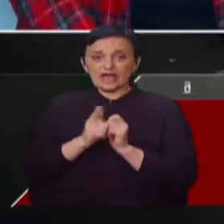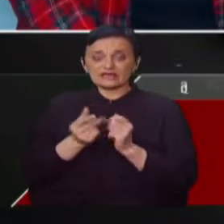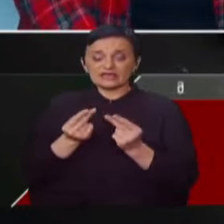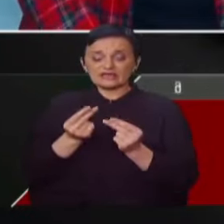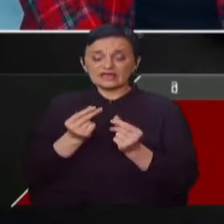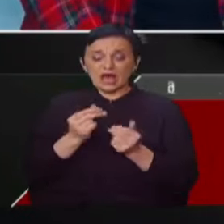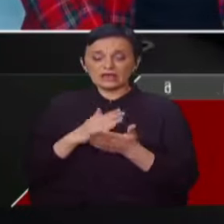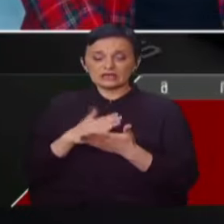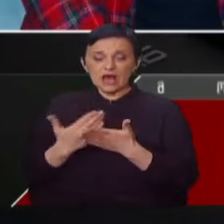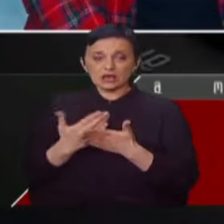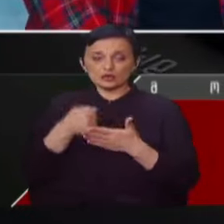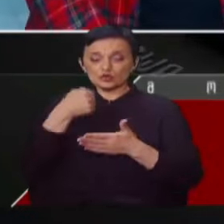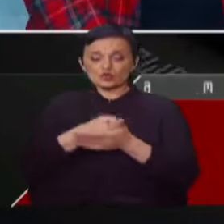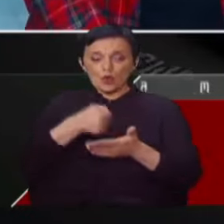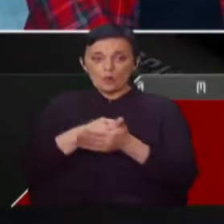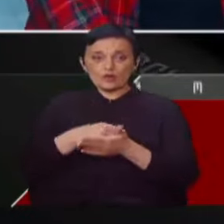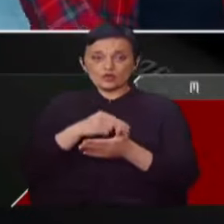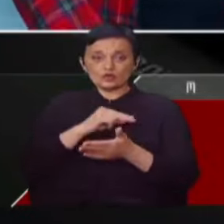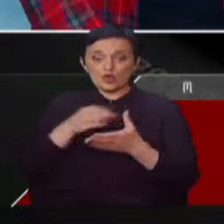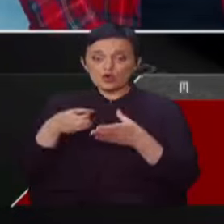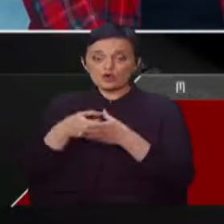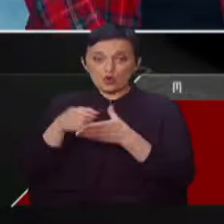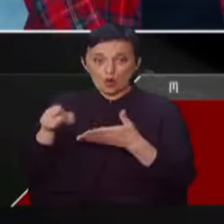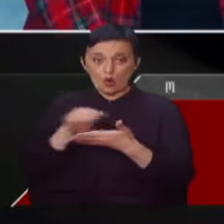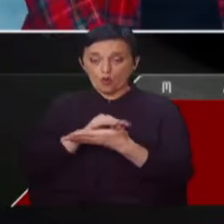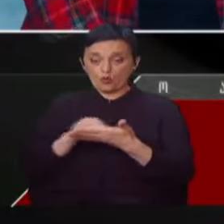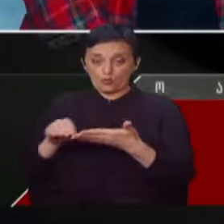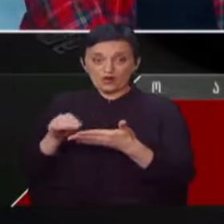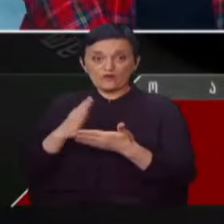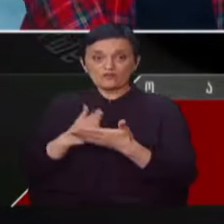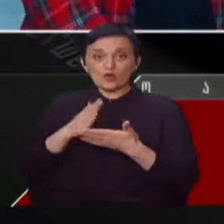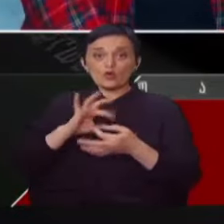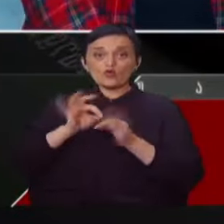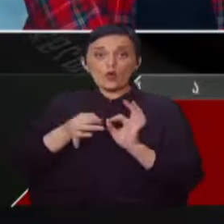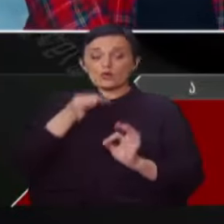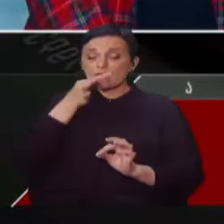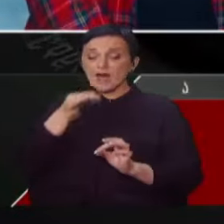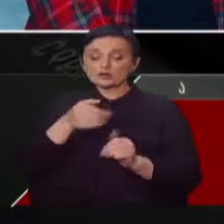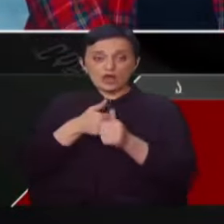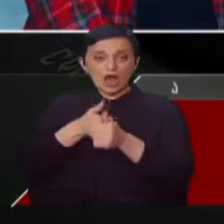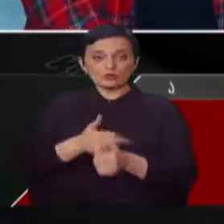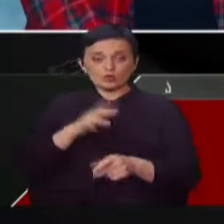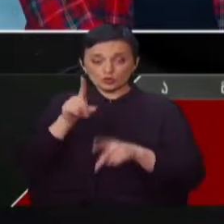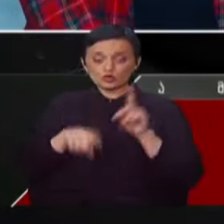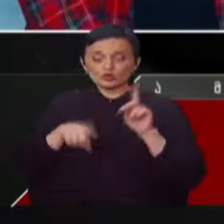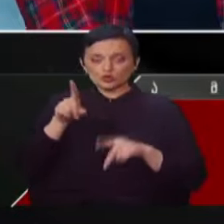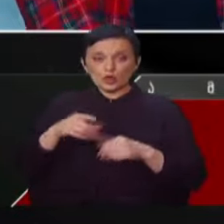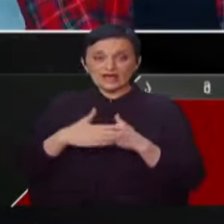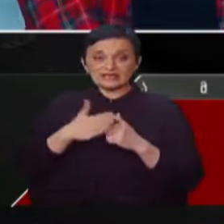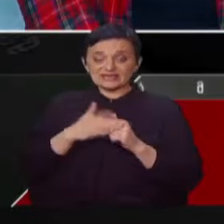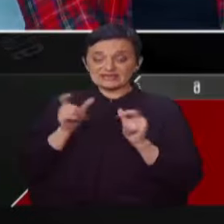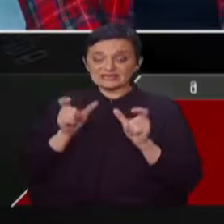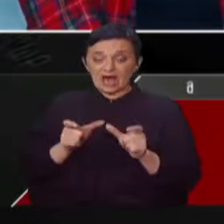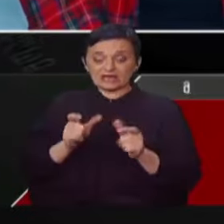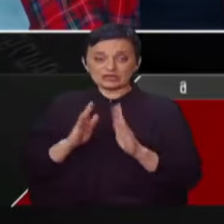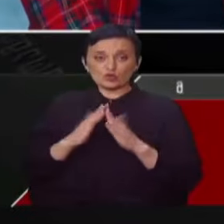თანხების ნაწილში, ანუ ლობისტური კომპანიის ჩამონათვალში ფიგურირებს, თუმცა მაშინ კონკრეტული პასუხი ამას არ მოყოლია. უნდა ვთქვათ, რომ ზოგადად სანქციების